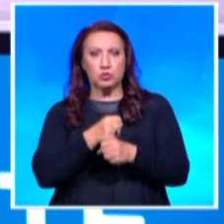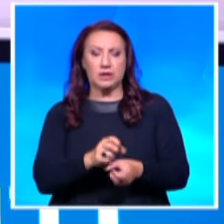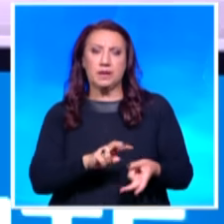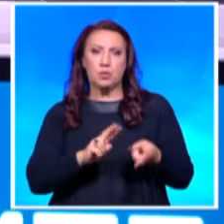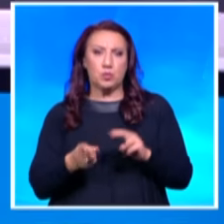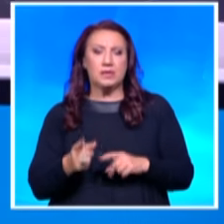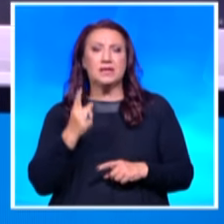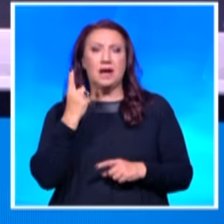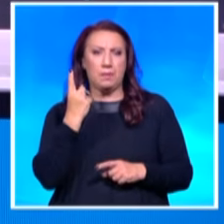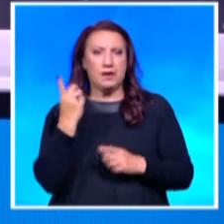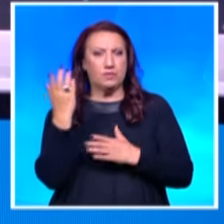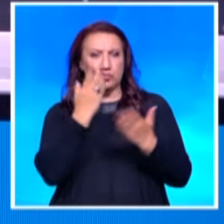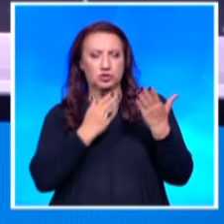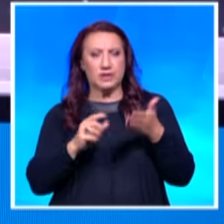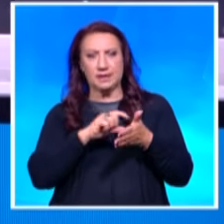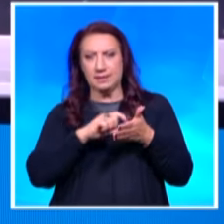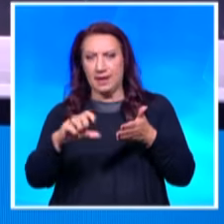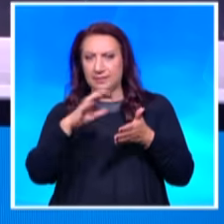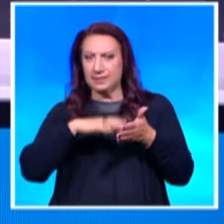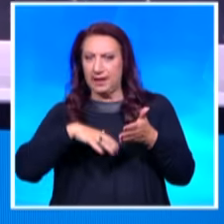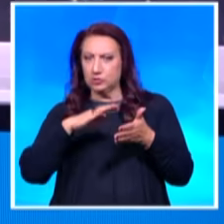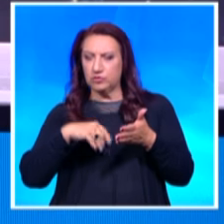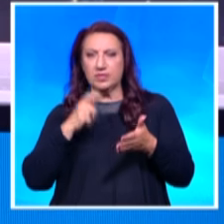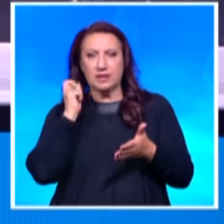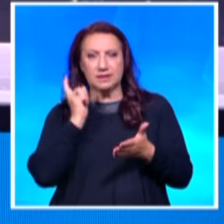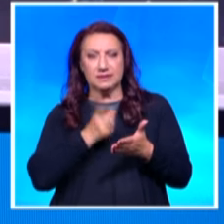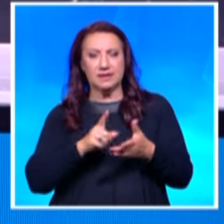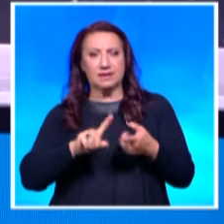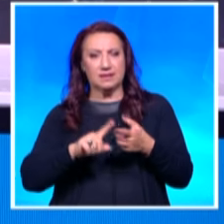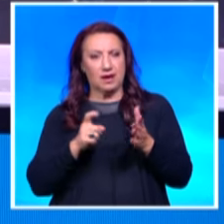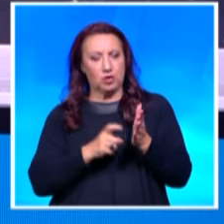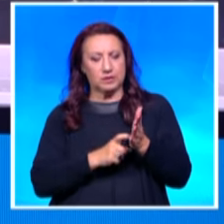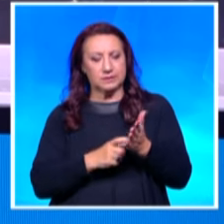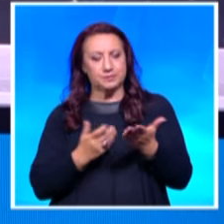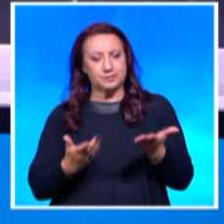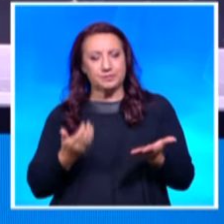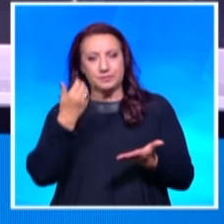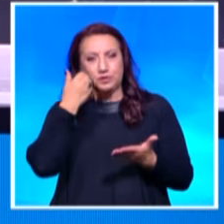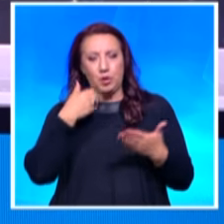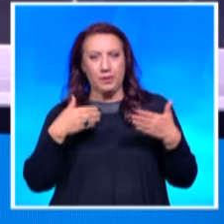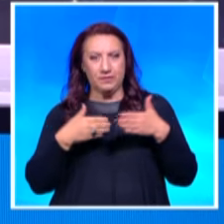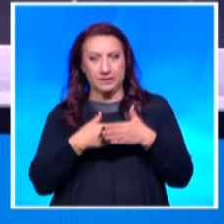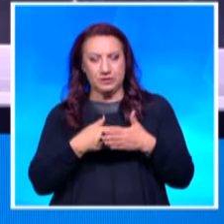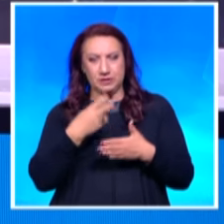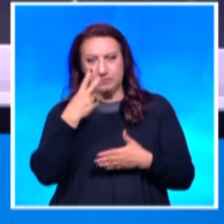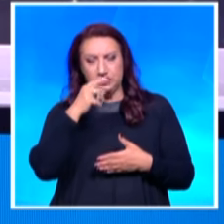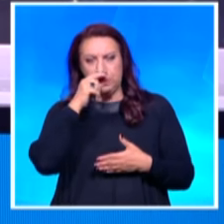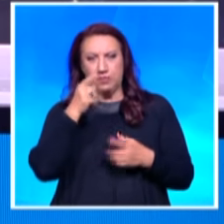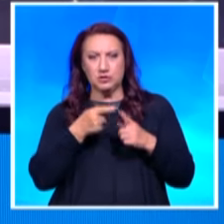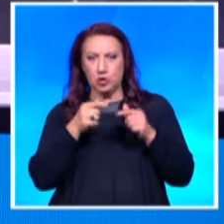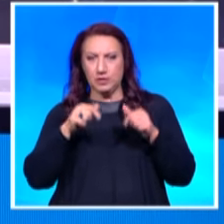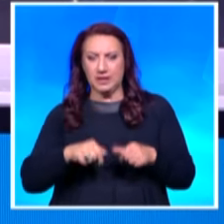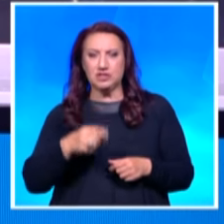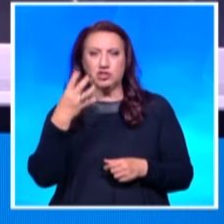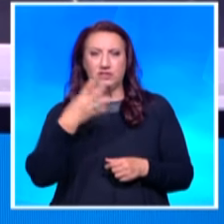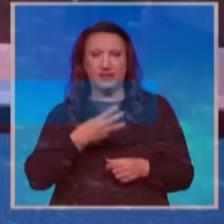Добър вечер, започват централните новини на BTV. Аз съм Виктория Петрова. Добър вечер, аз съм Юксел Кадриев. Ето водещото в четвъртък, 3 август.